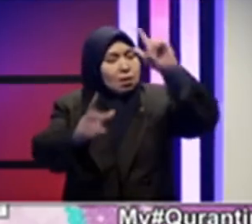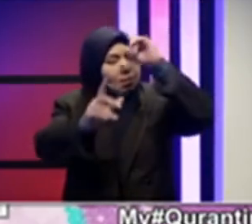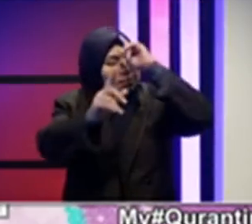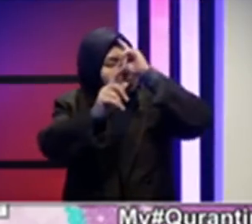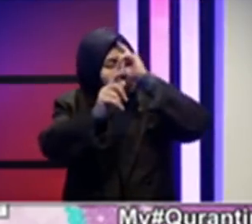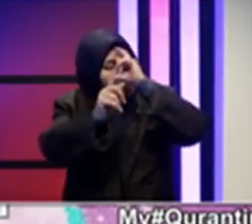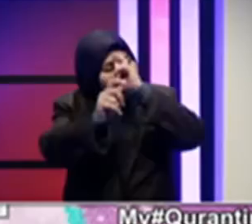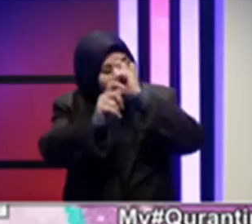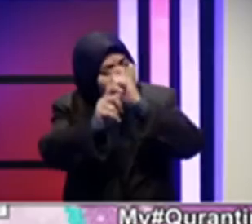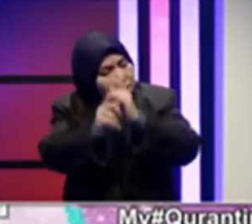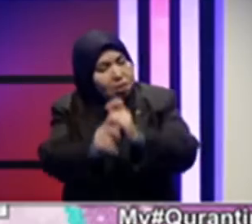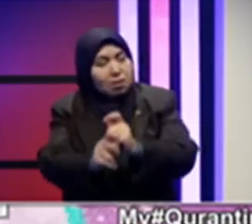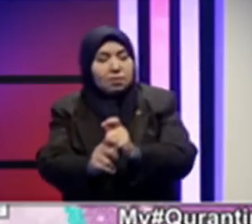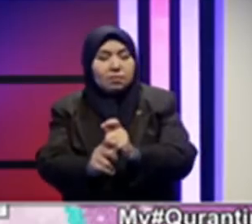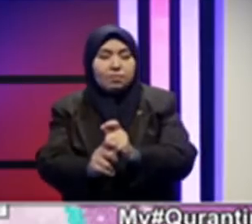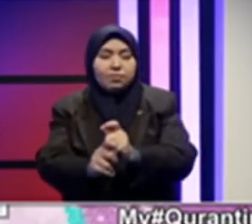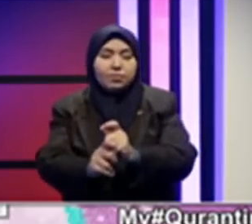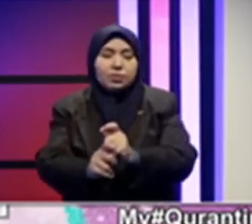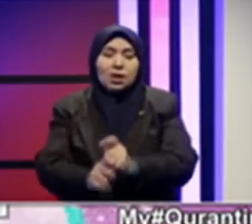مسلمين